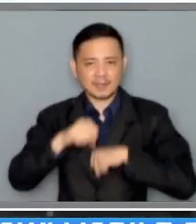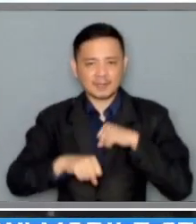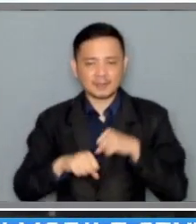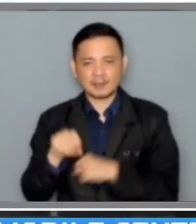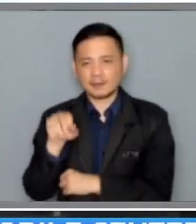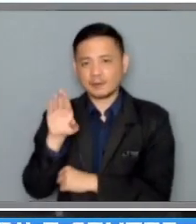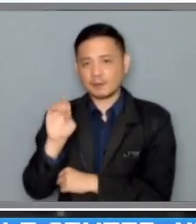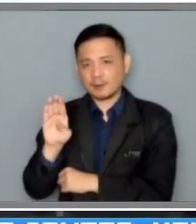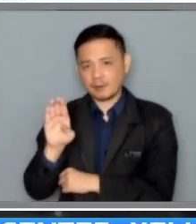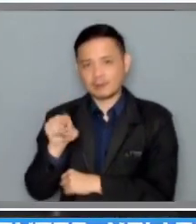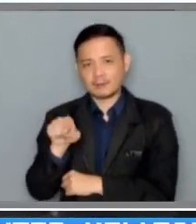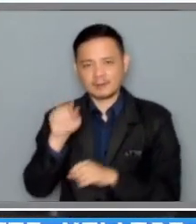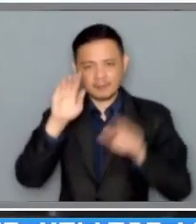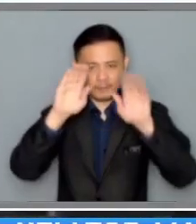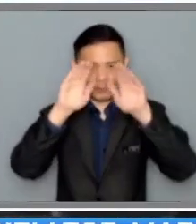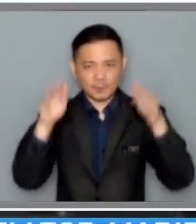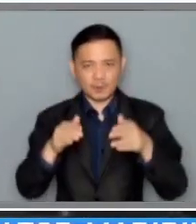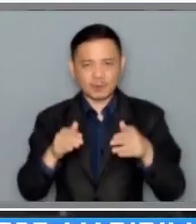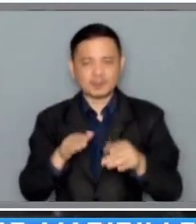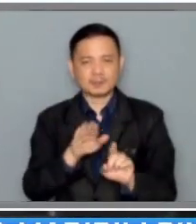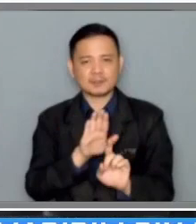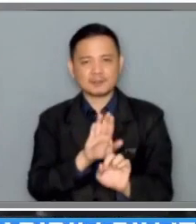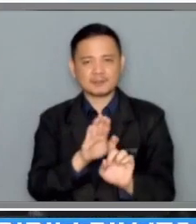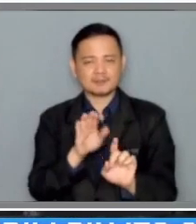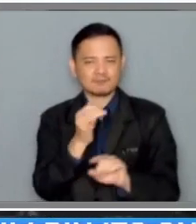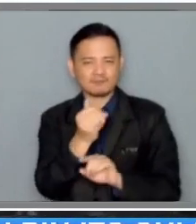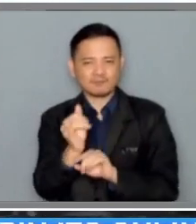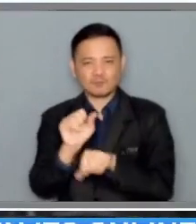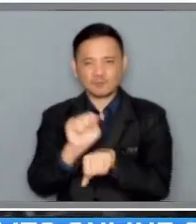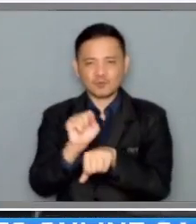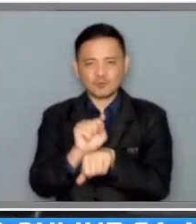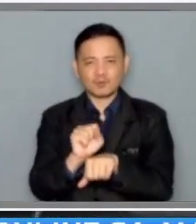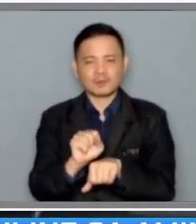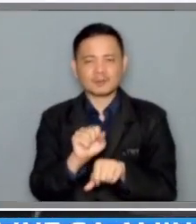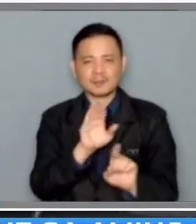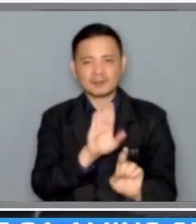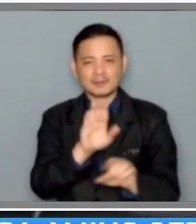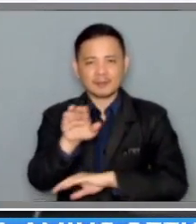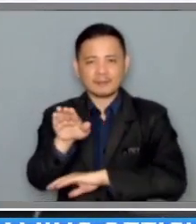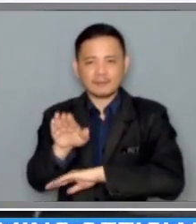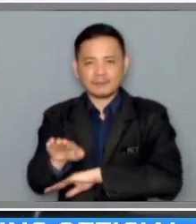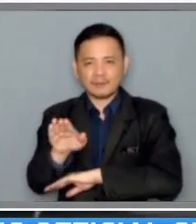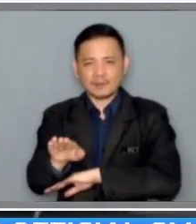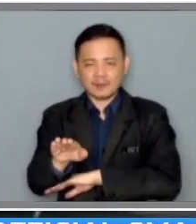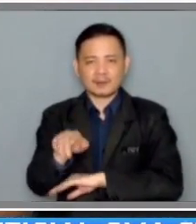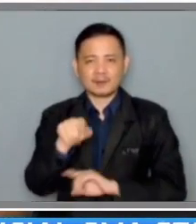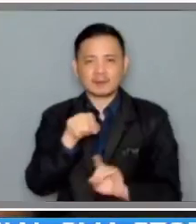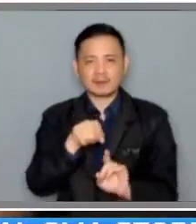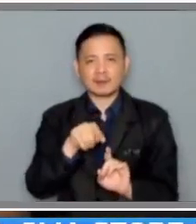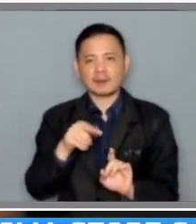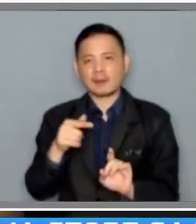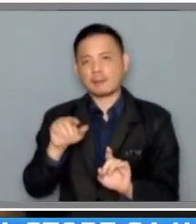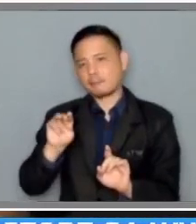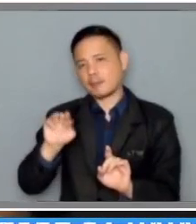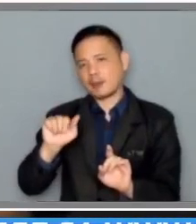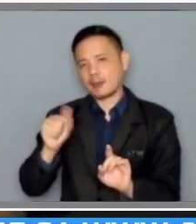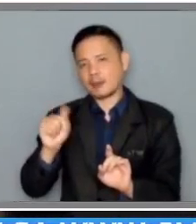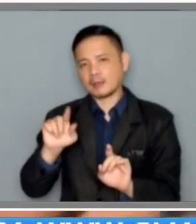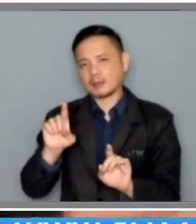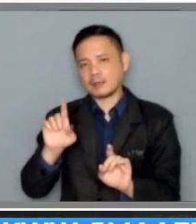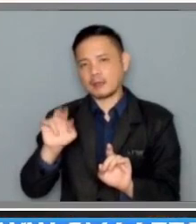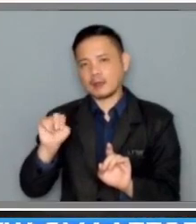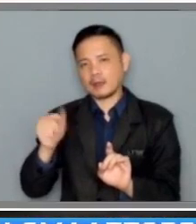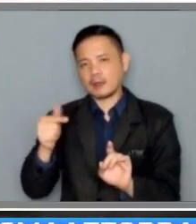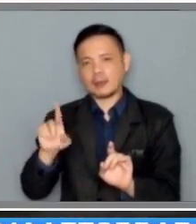paghahanda para sa pagbabalik ng taping nila sa top rating afternoon prime series na Magandang Dilag. Sa chikahang love life